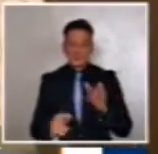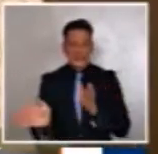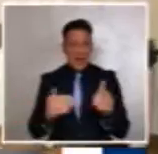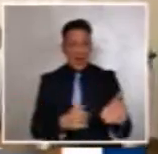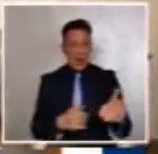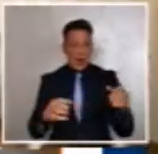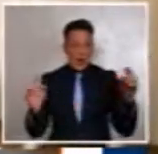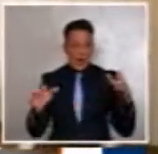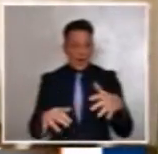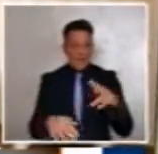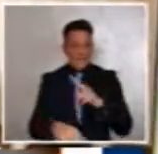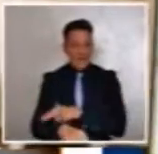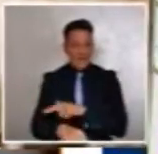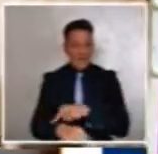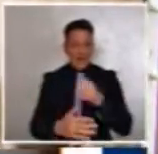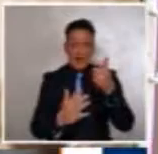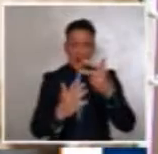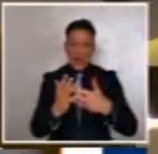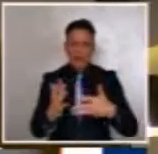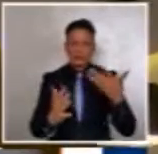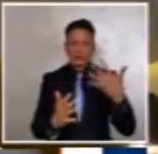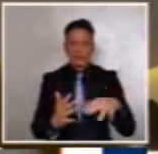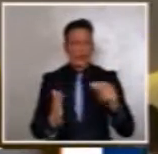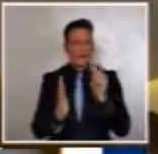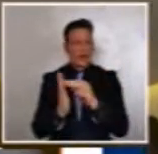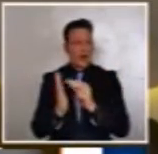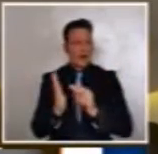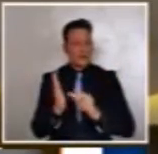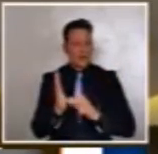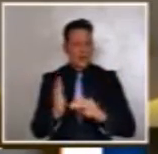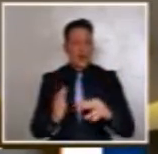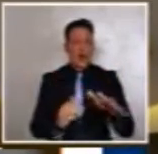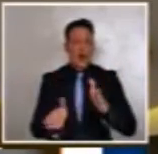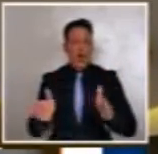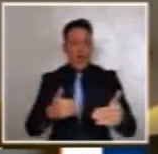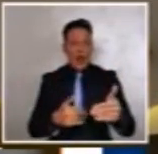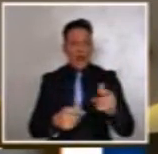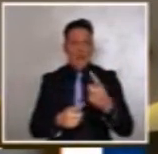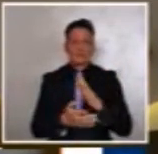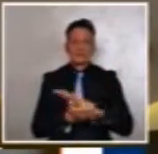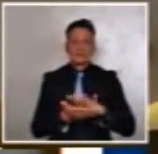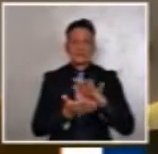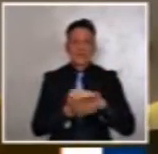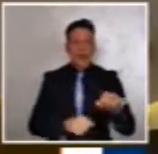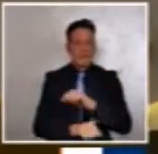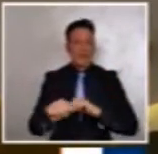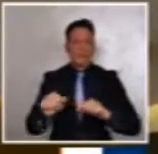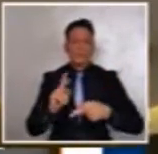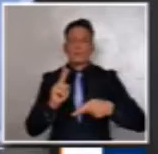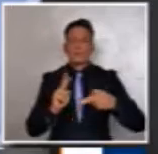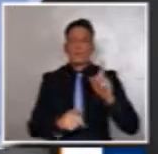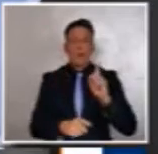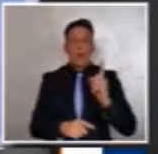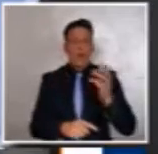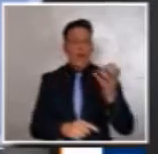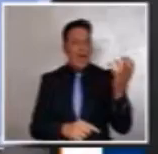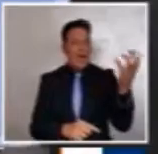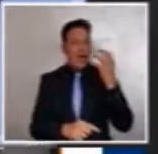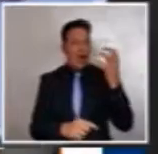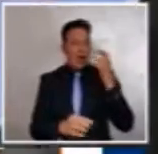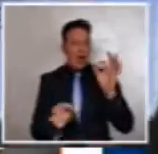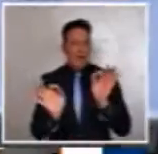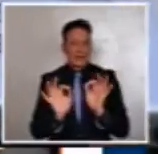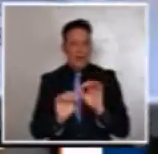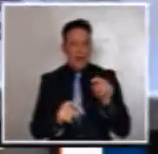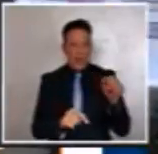delle prenotazioni è già lungo così. Si sanifica il locale con attenzione particolare all'aria condizionata. Con i centri estetici saranno i